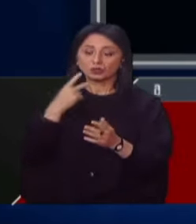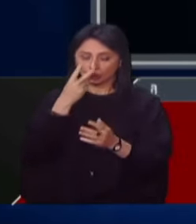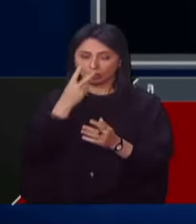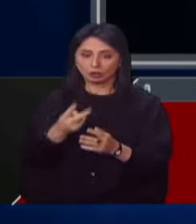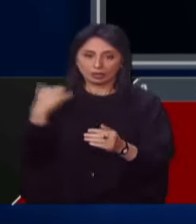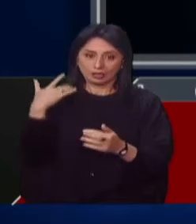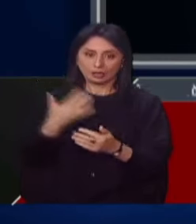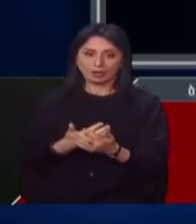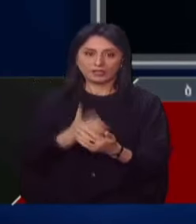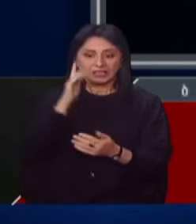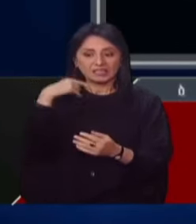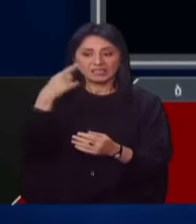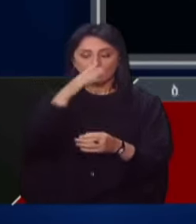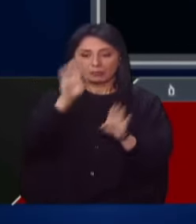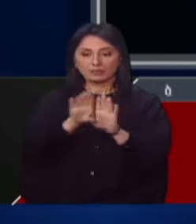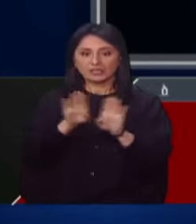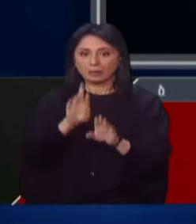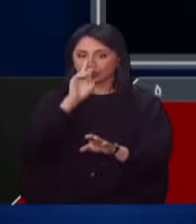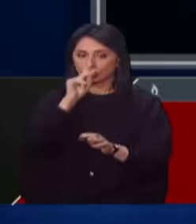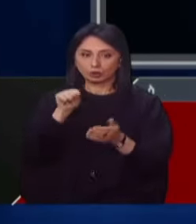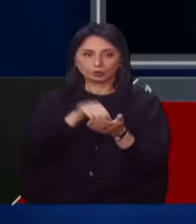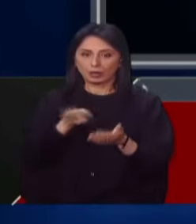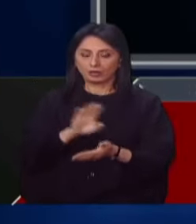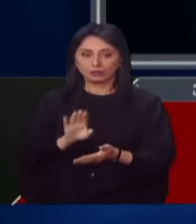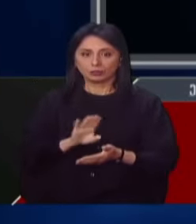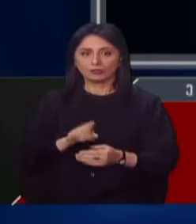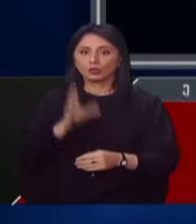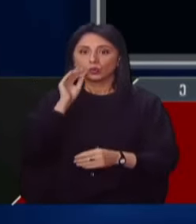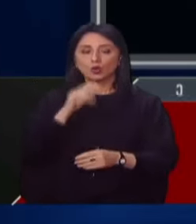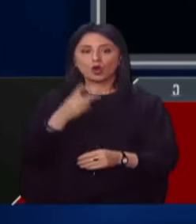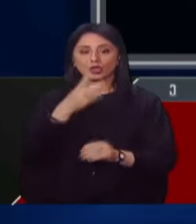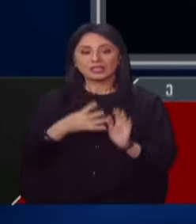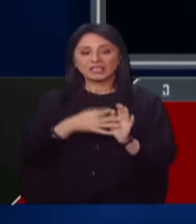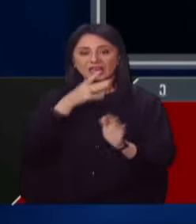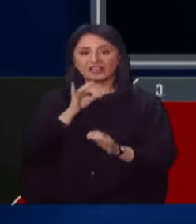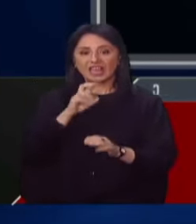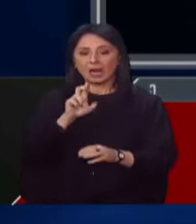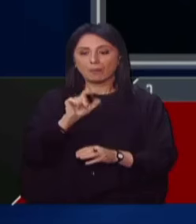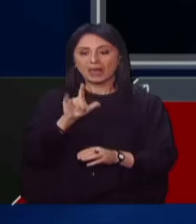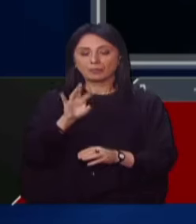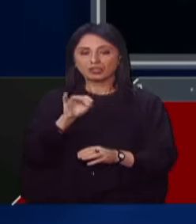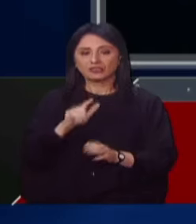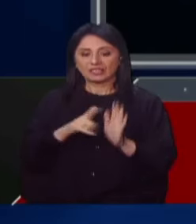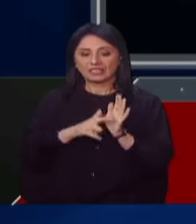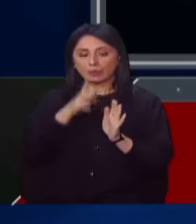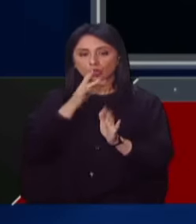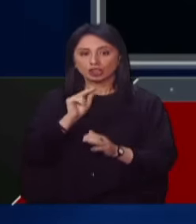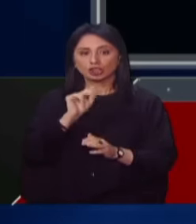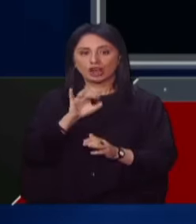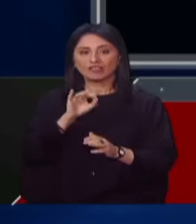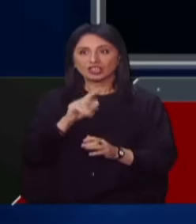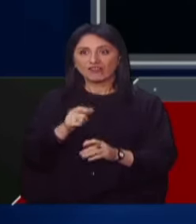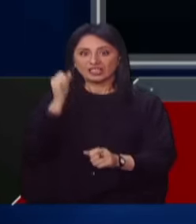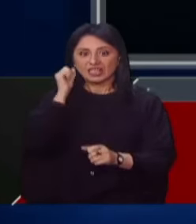კრიტიკულად შეხედონ და სამომავლოდ მსგავსი შეცდომები აღარ დაუშვან. როდესაც 29 წლის გიგლა ბერბიჭაშვილმა 70 წლის ილია